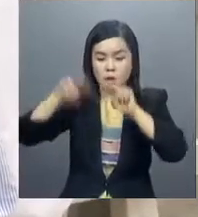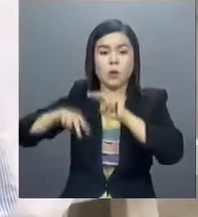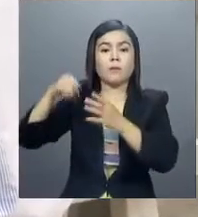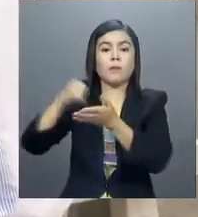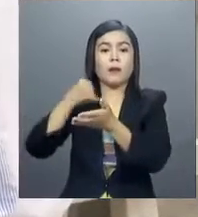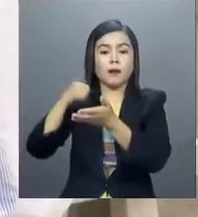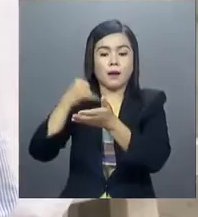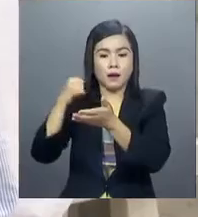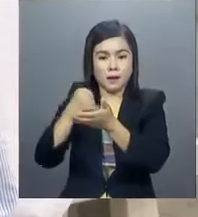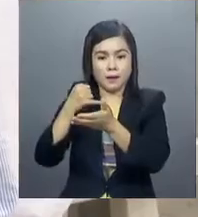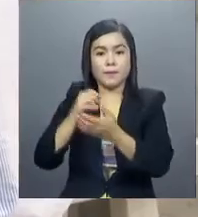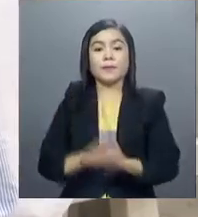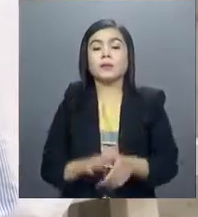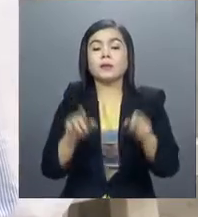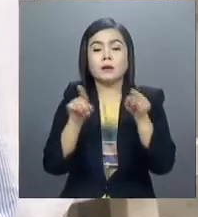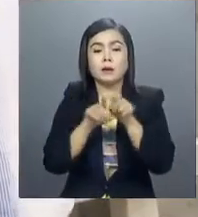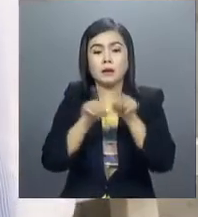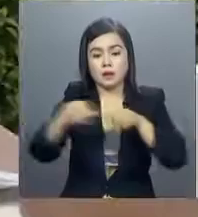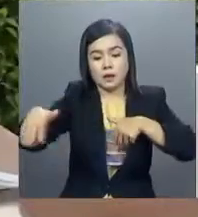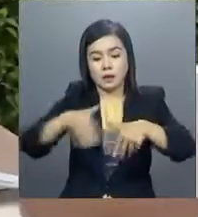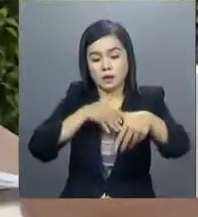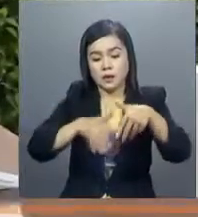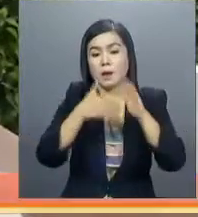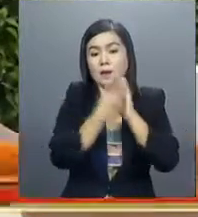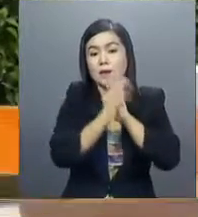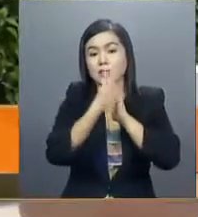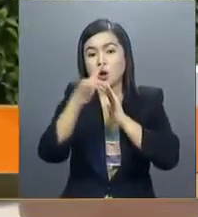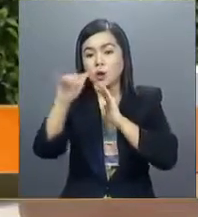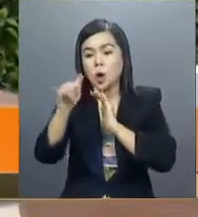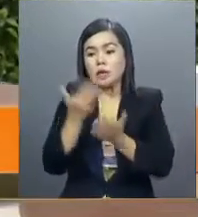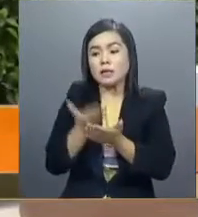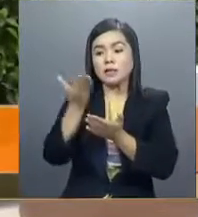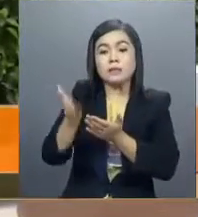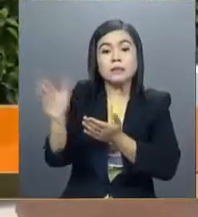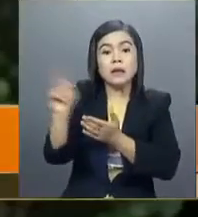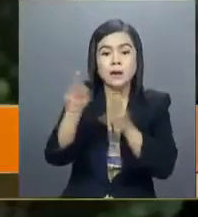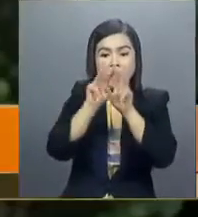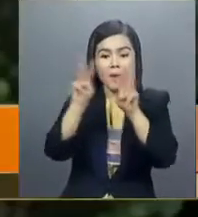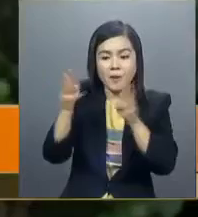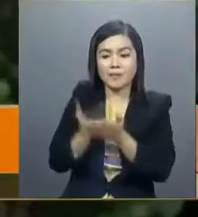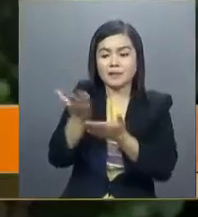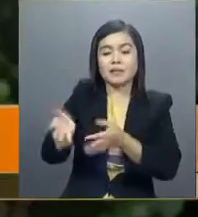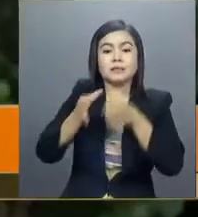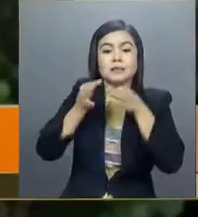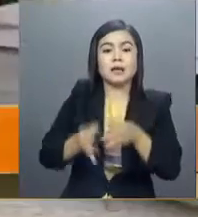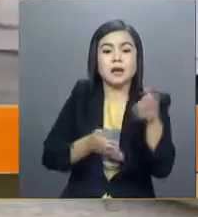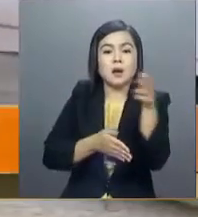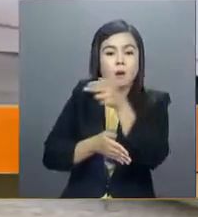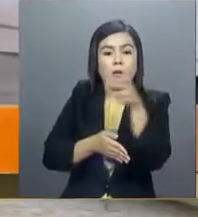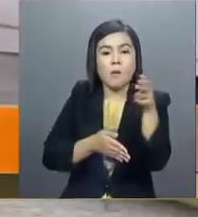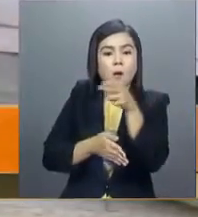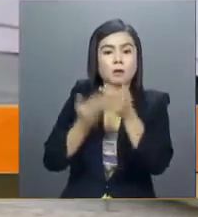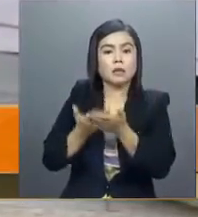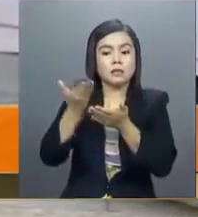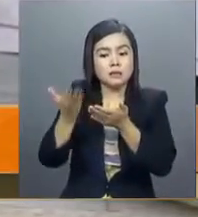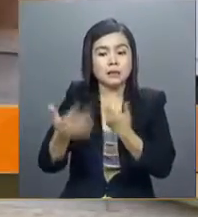ณภัทรศรีชุมพลชาวจังหวัดชัยภูมิสั่งซื้อกล้องดิจิตอลจากเว็บไซต์ worldcameraigetwave.com แต่หลัง